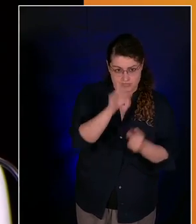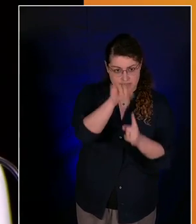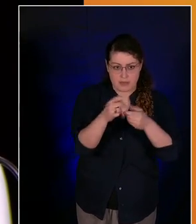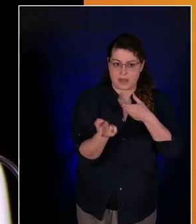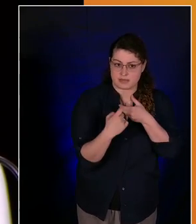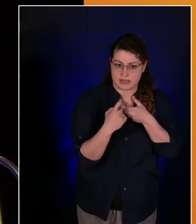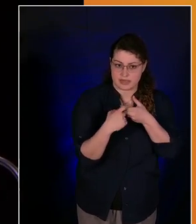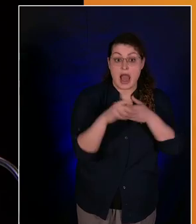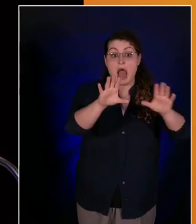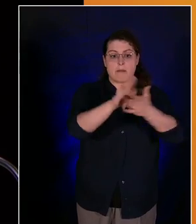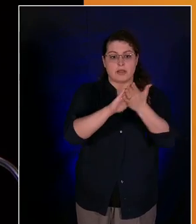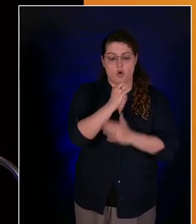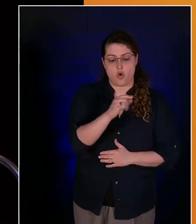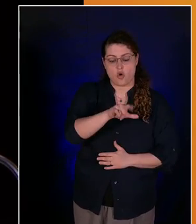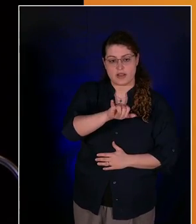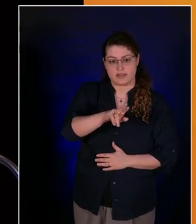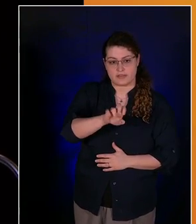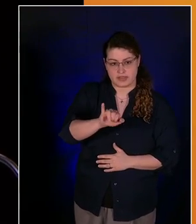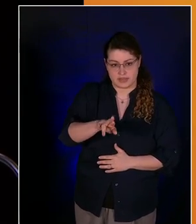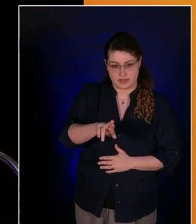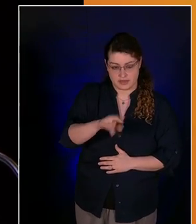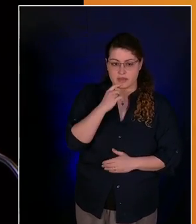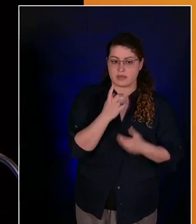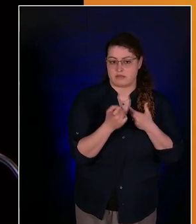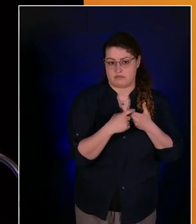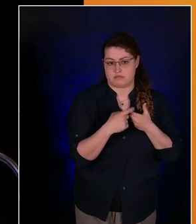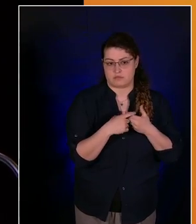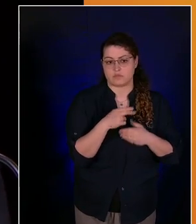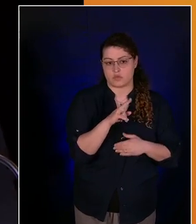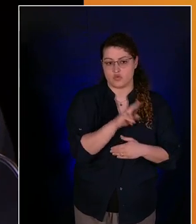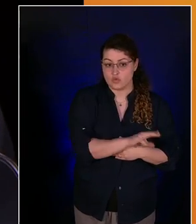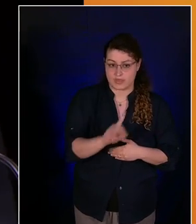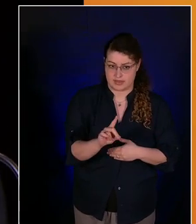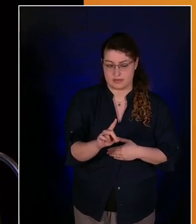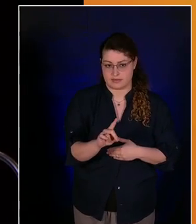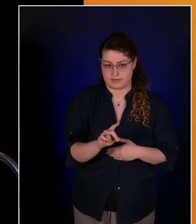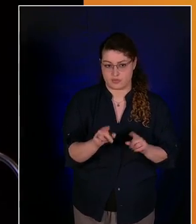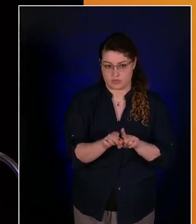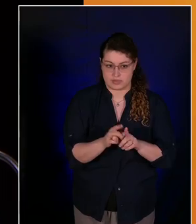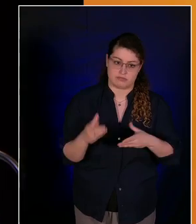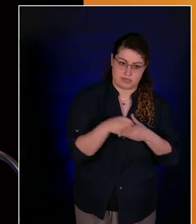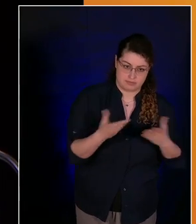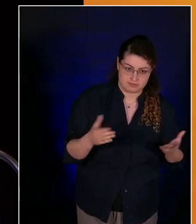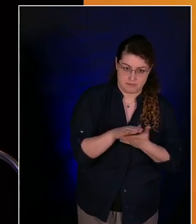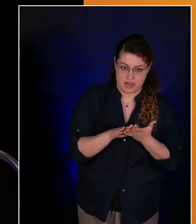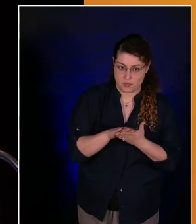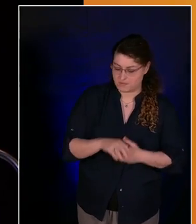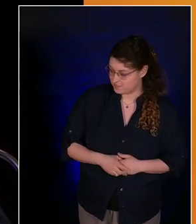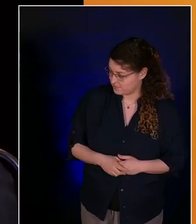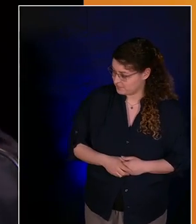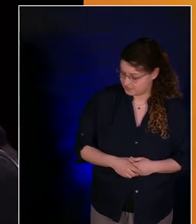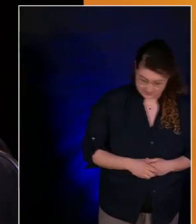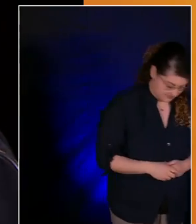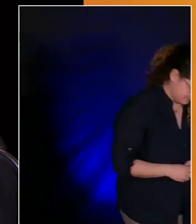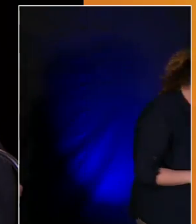syndicats ah Olivier Champetier secrétaire de l'UD du 91 voilà mes camarades en tant que Président nous allons avoir une